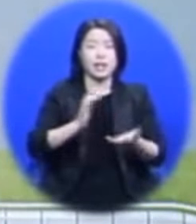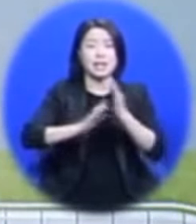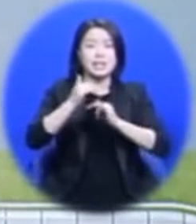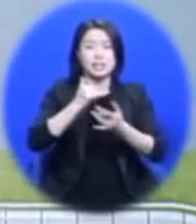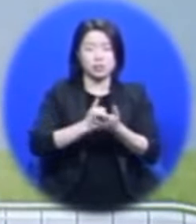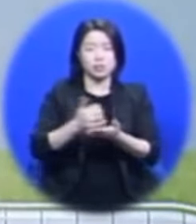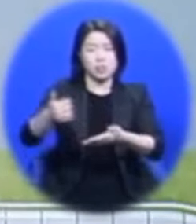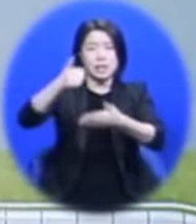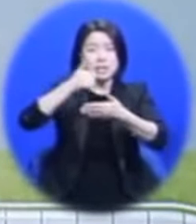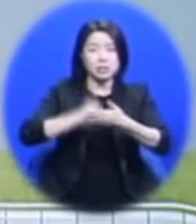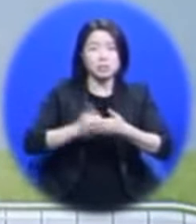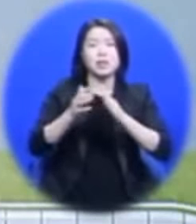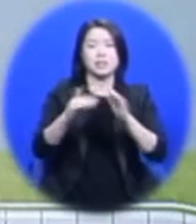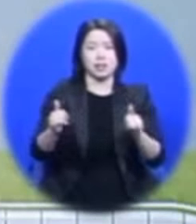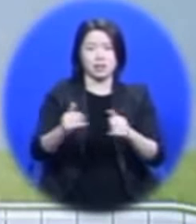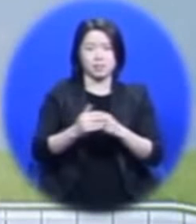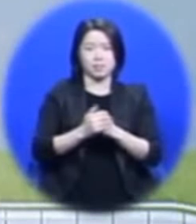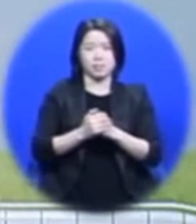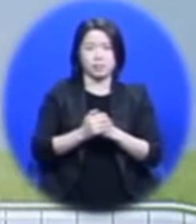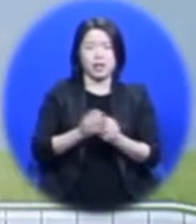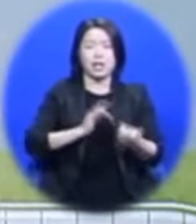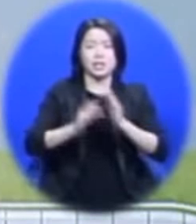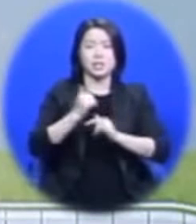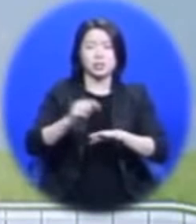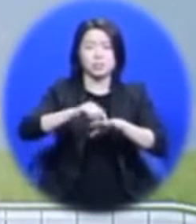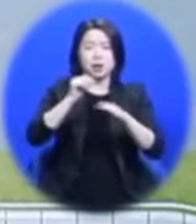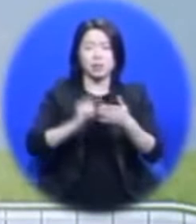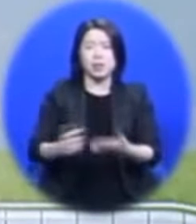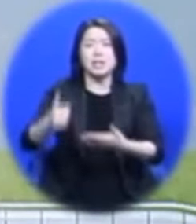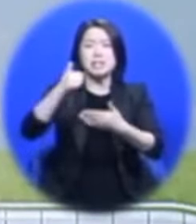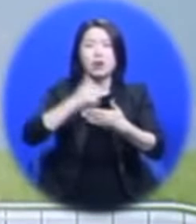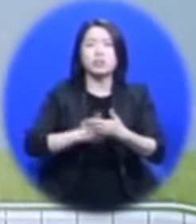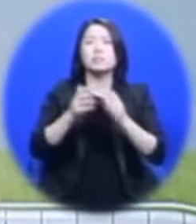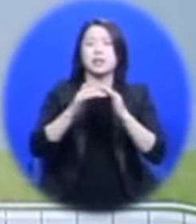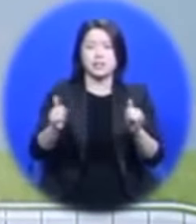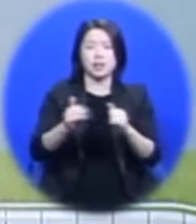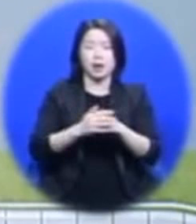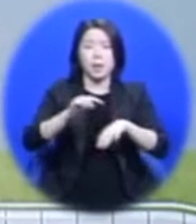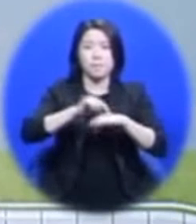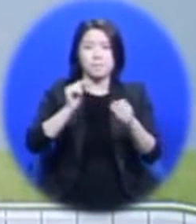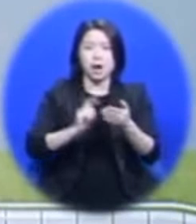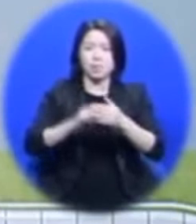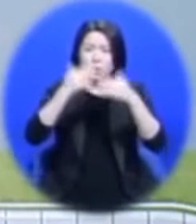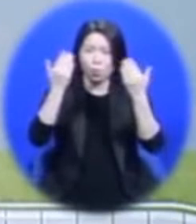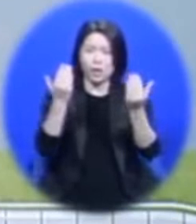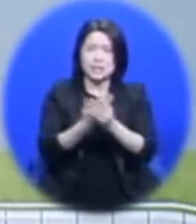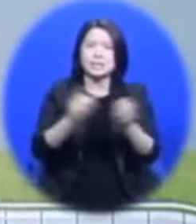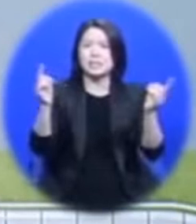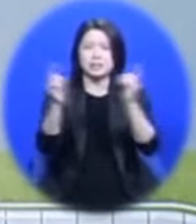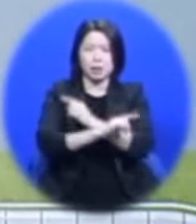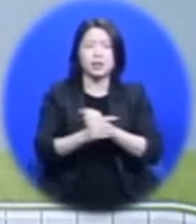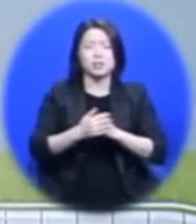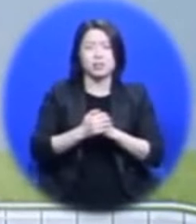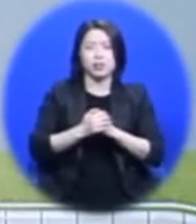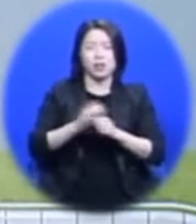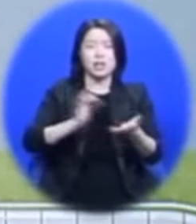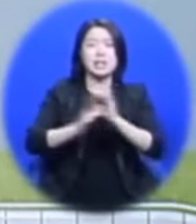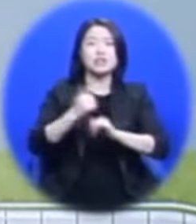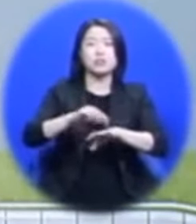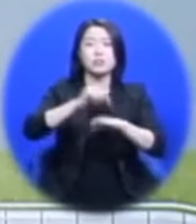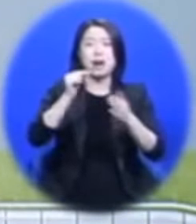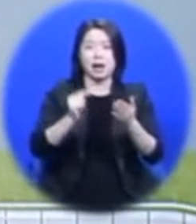예수님을 영접한 사람들이죠. 예수님을 마음에 영접한 사람이에요. 마음이 완전히 달라졌어요. 예수님의